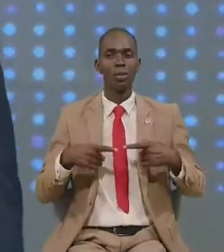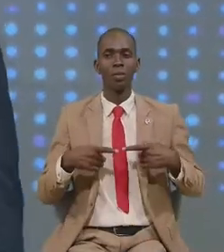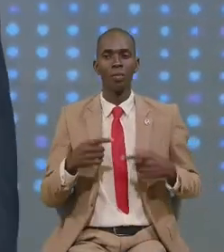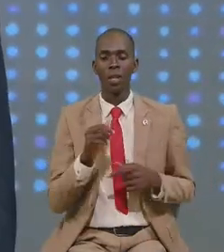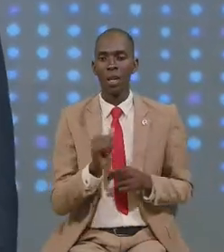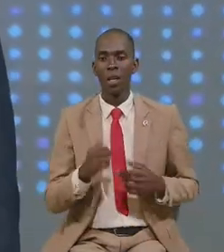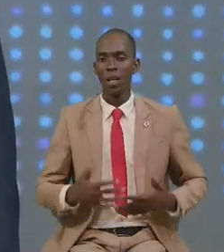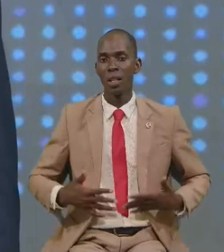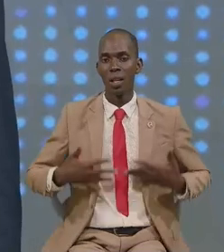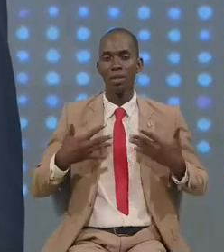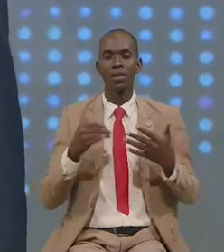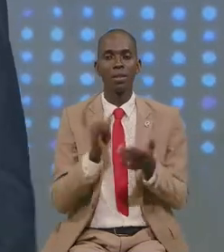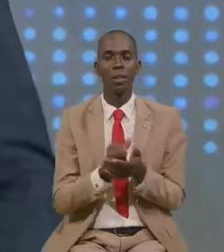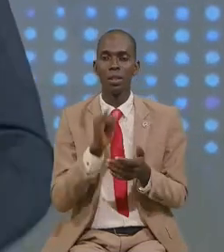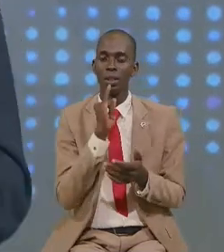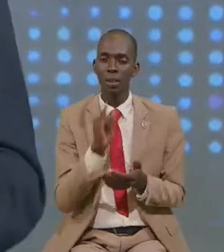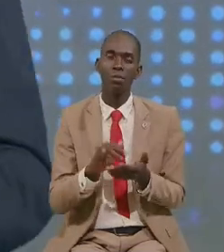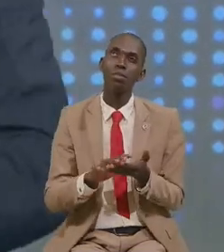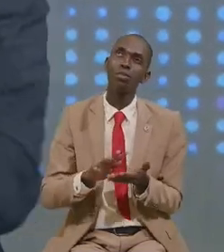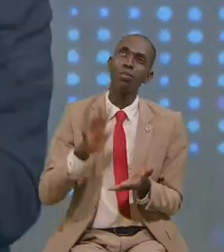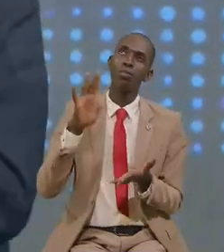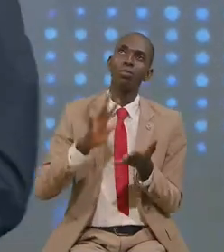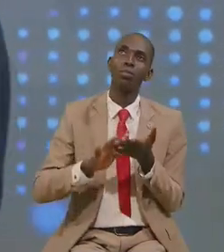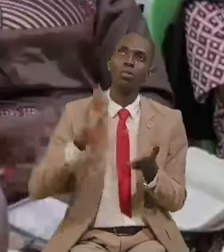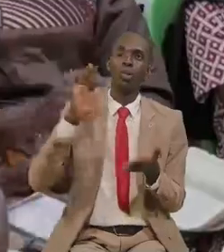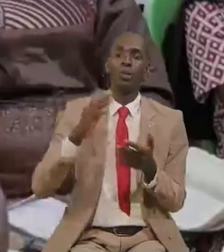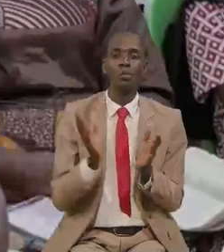vie qui glorifie le Seigneur. Verset